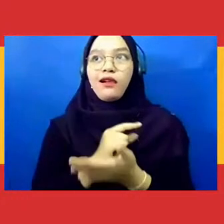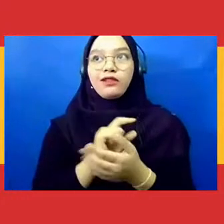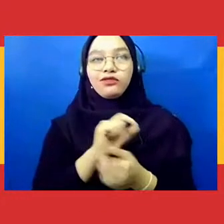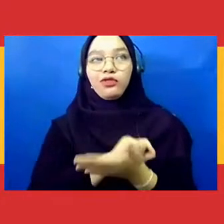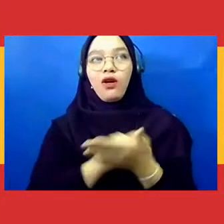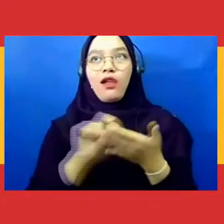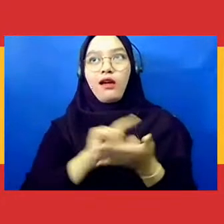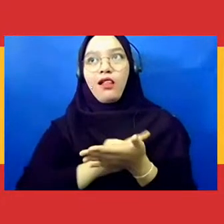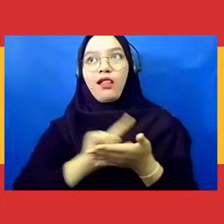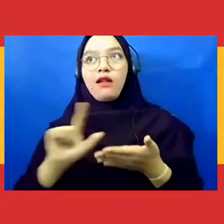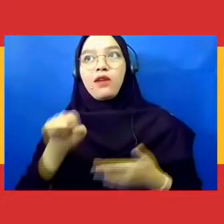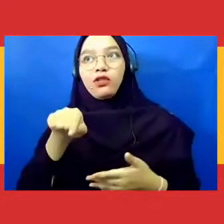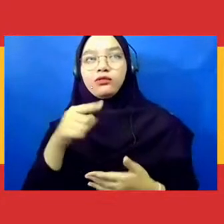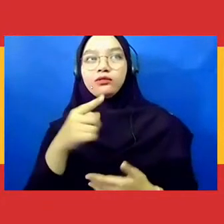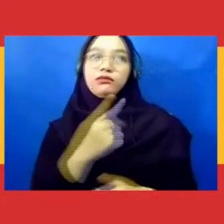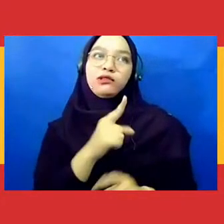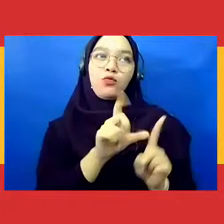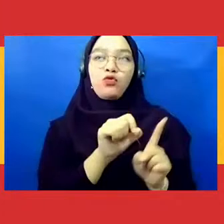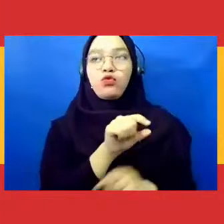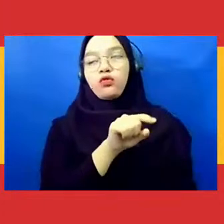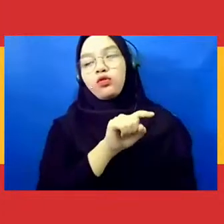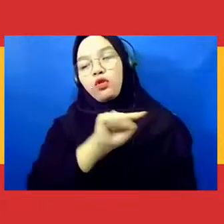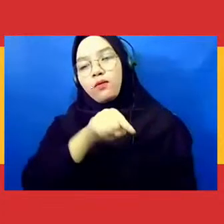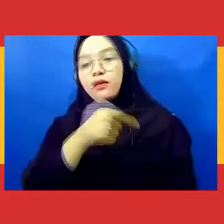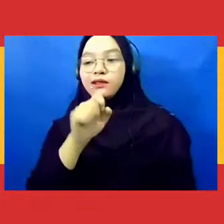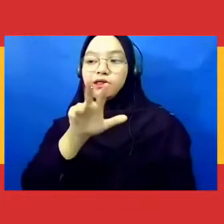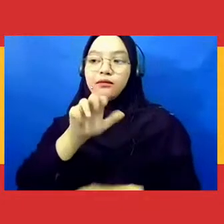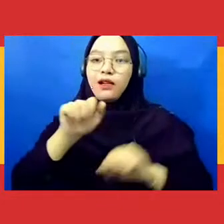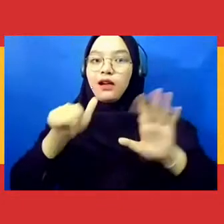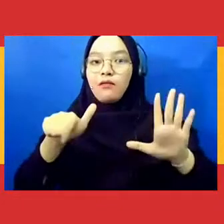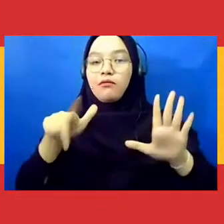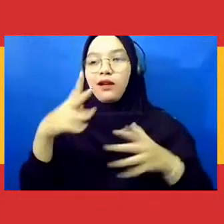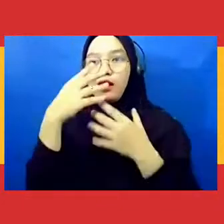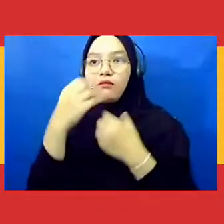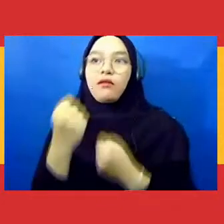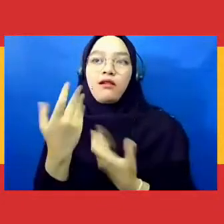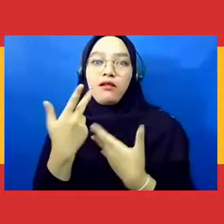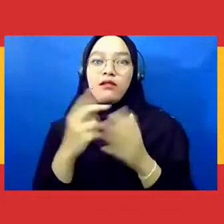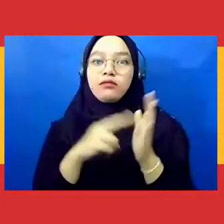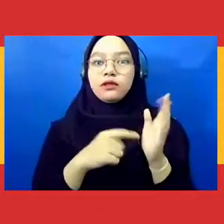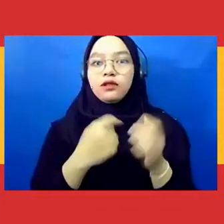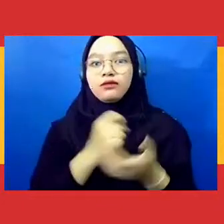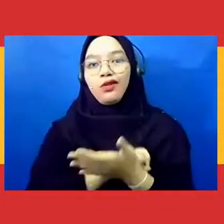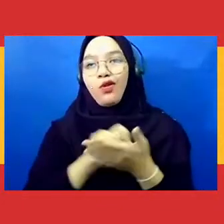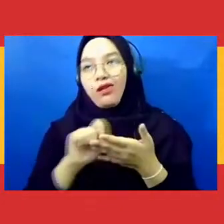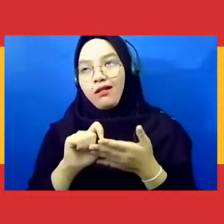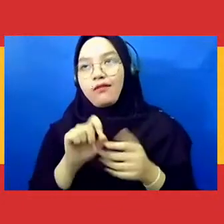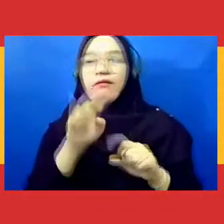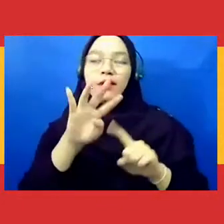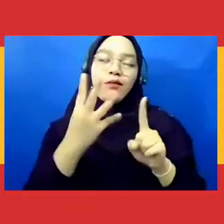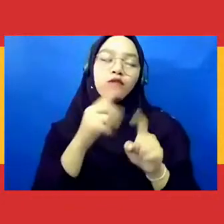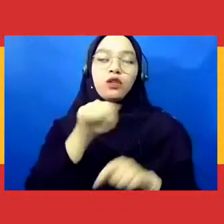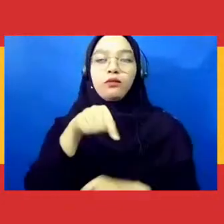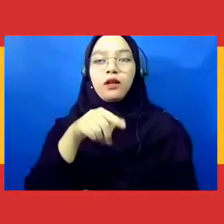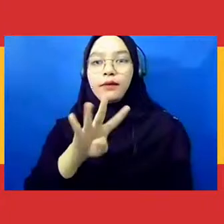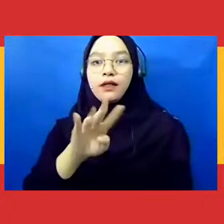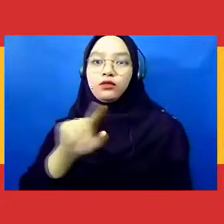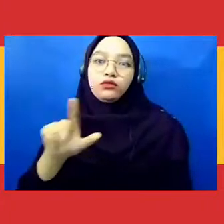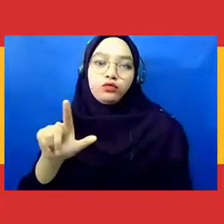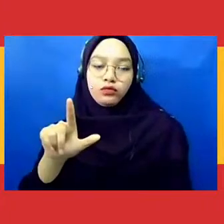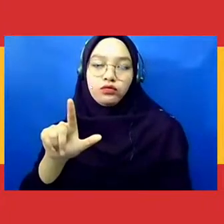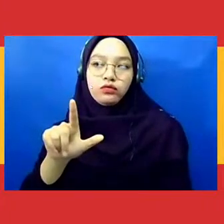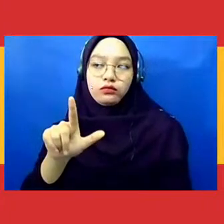yaitu 10,96 dan juga harapan lama sekolah itu 14,47.